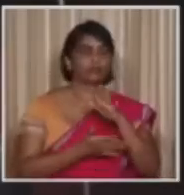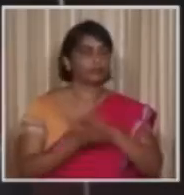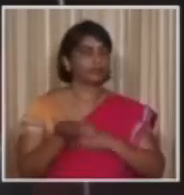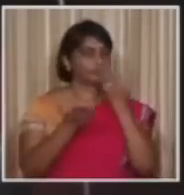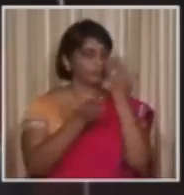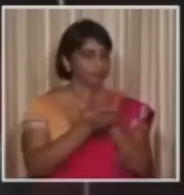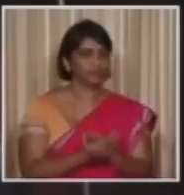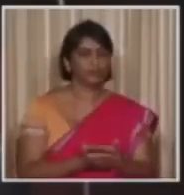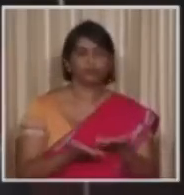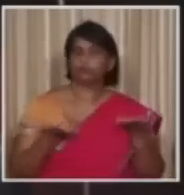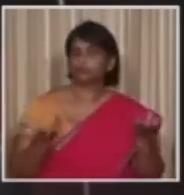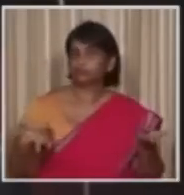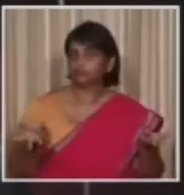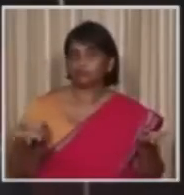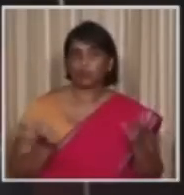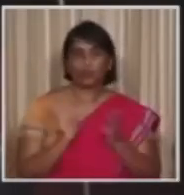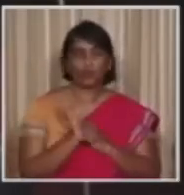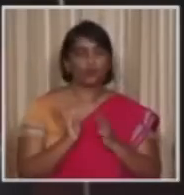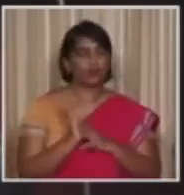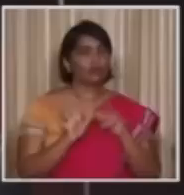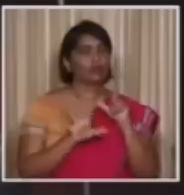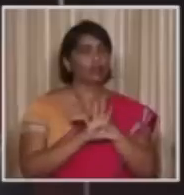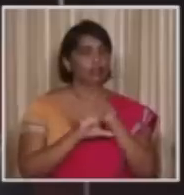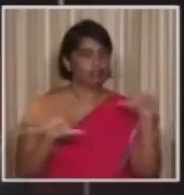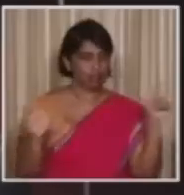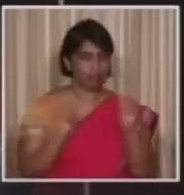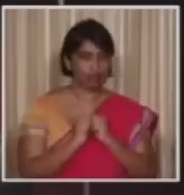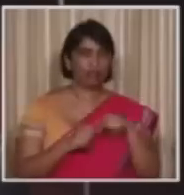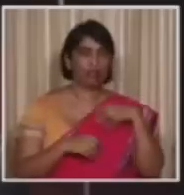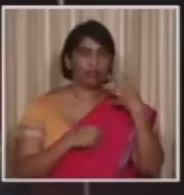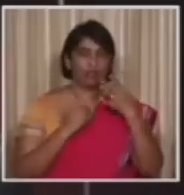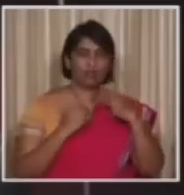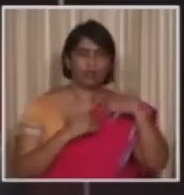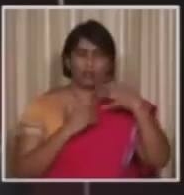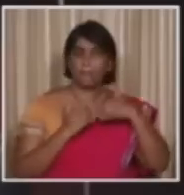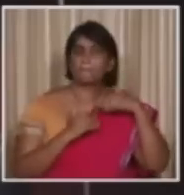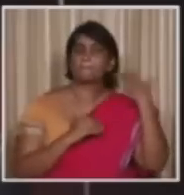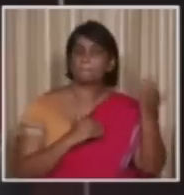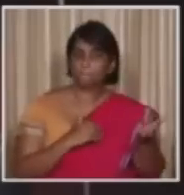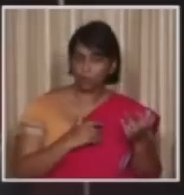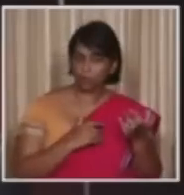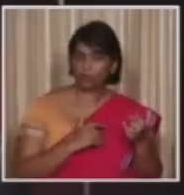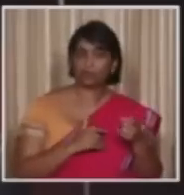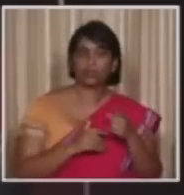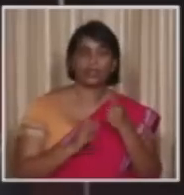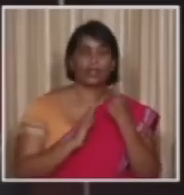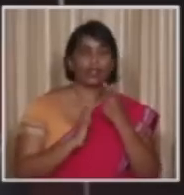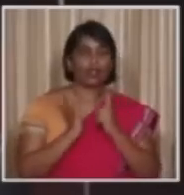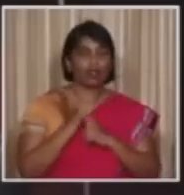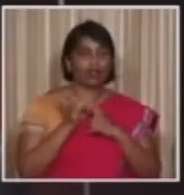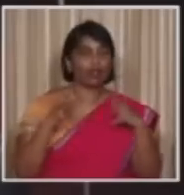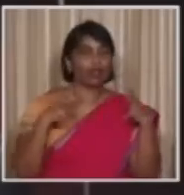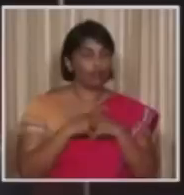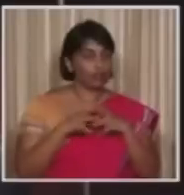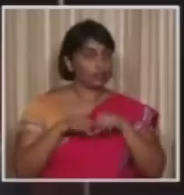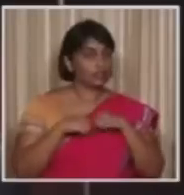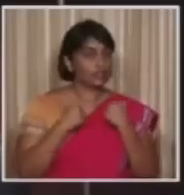තියෙන්නේ. මොනවද වෙන්නේ? මේක මාර්තු 17 වෙනිදා කරපු වැඩක්. දින 4කට 5කට පස්සේ නීති සංගමයේ